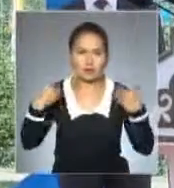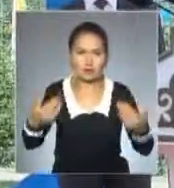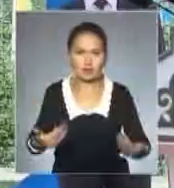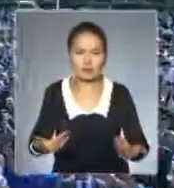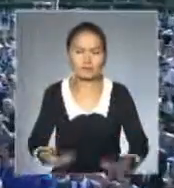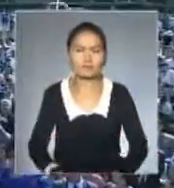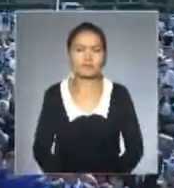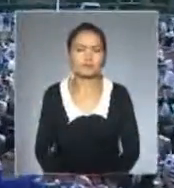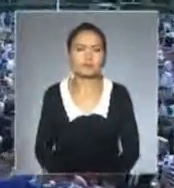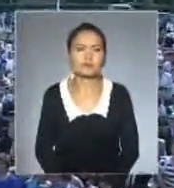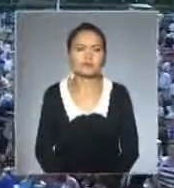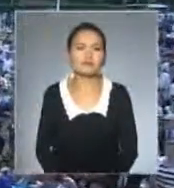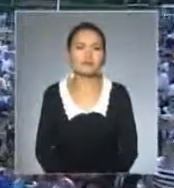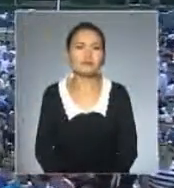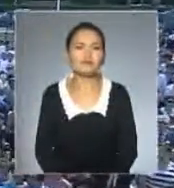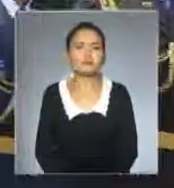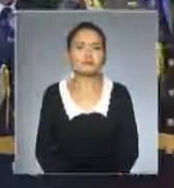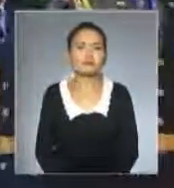етуге шақырды.